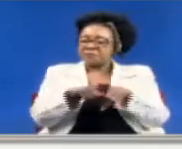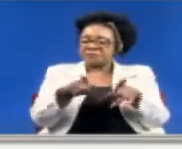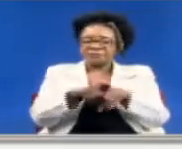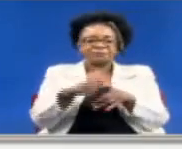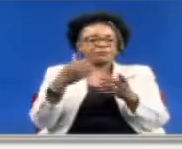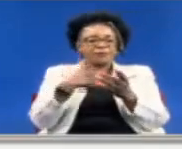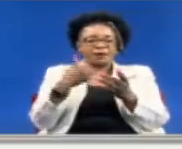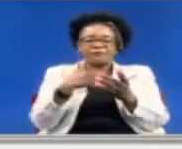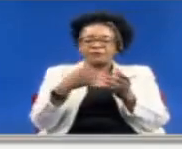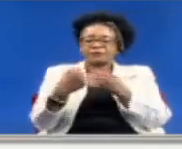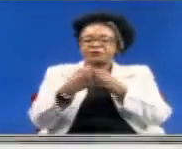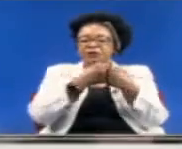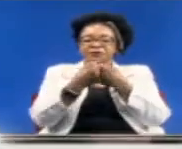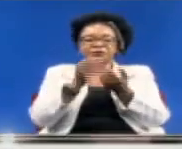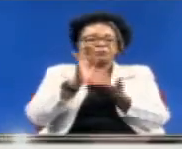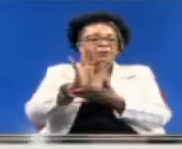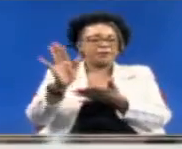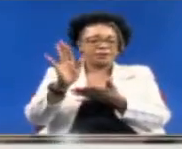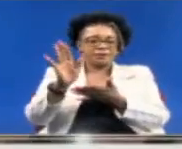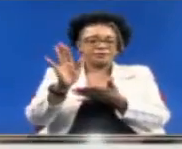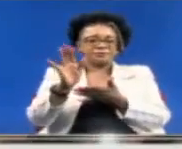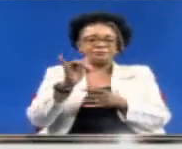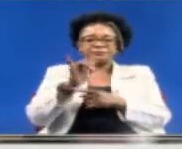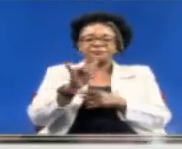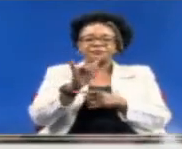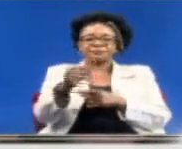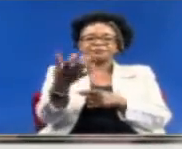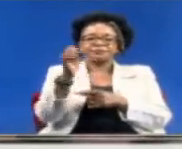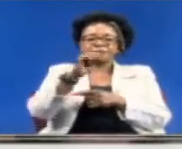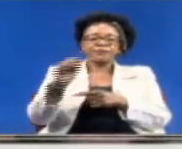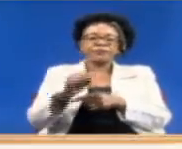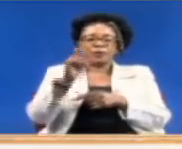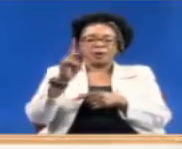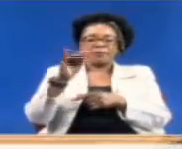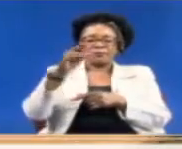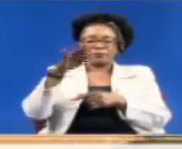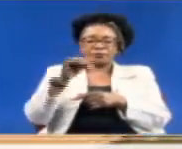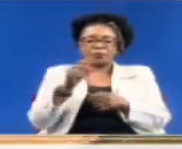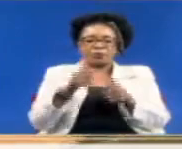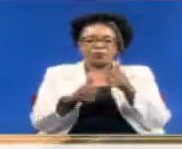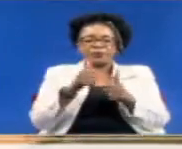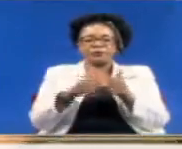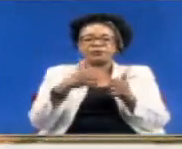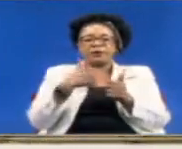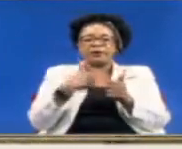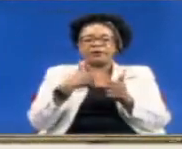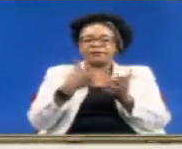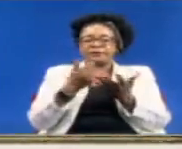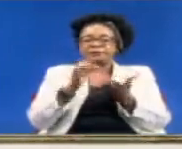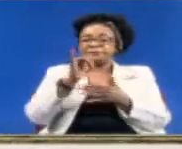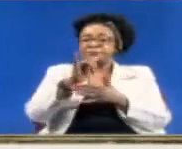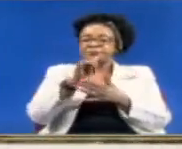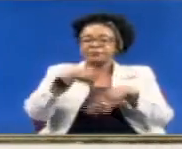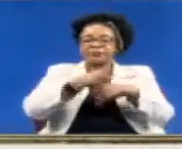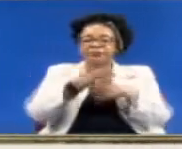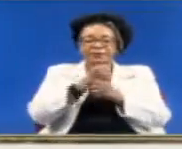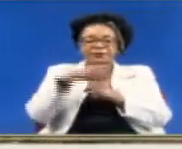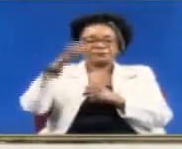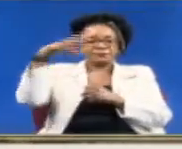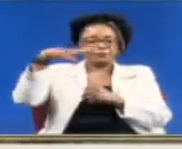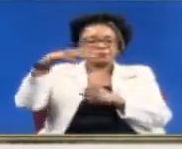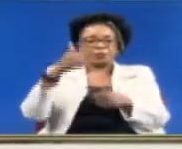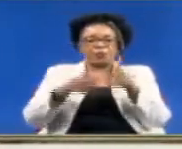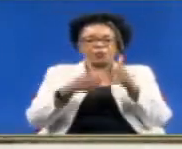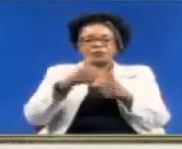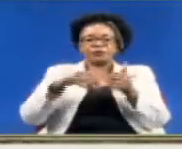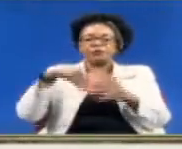zake. Mfumo wa mabwawa saba wa Kamburu, ambao uko na kiwango cha chini cha kutengeneza umeme, ndio umekuwa ukitumika